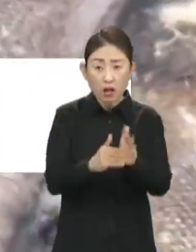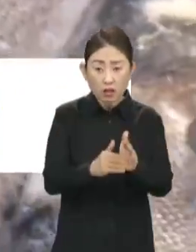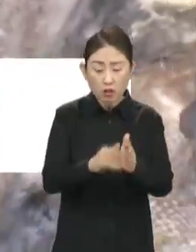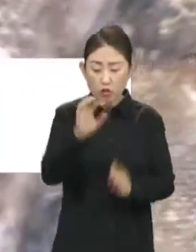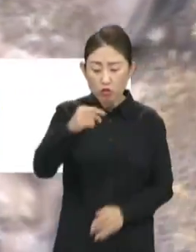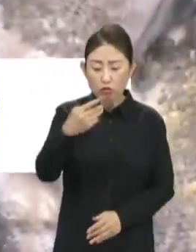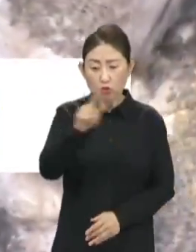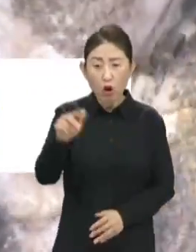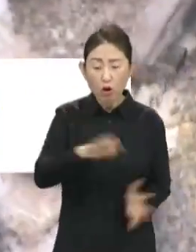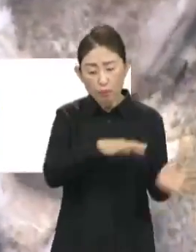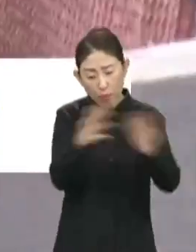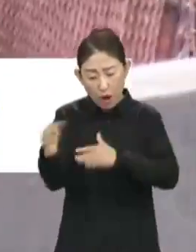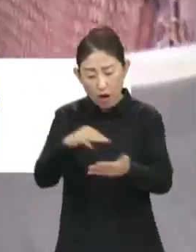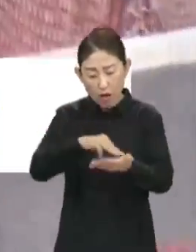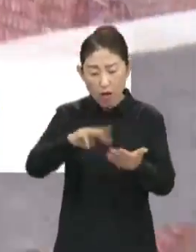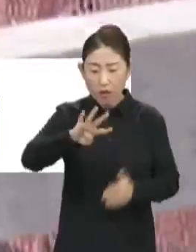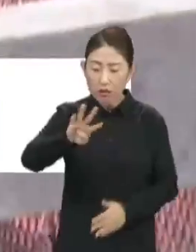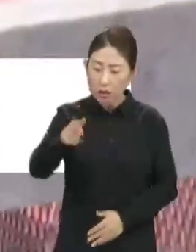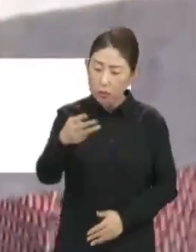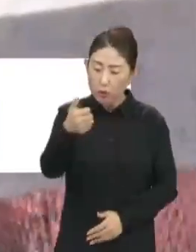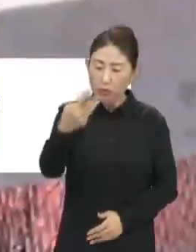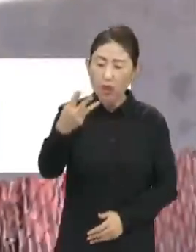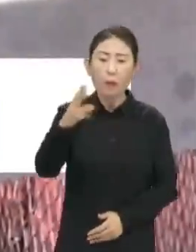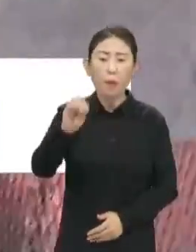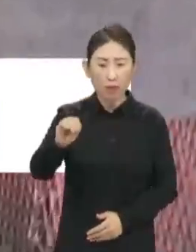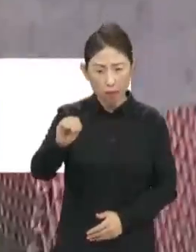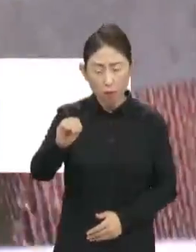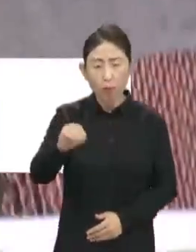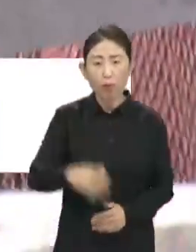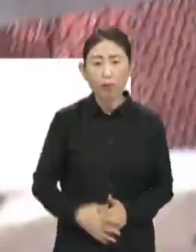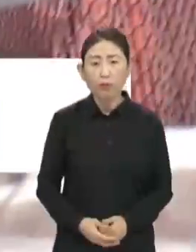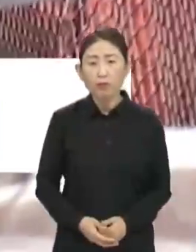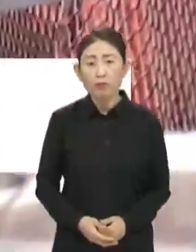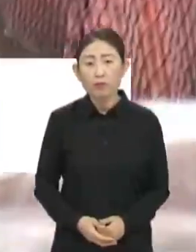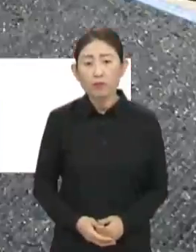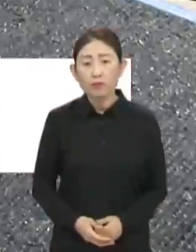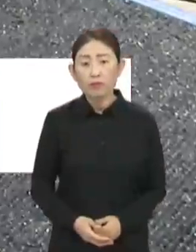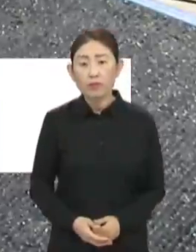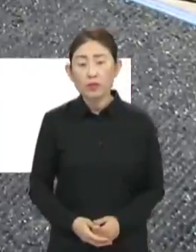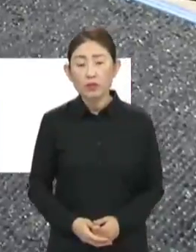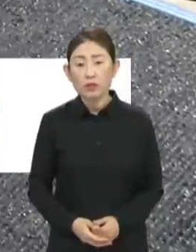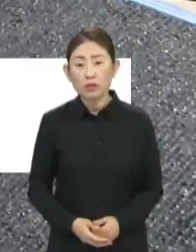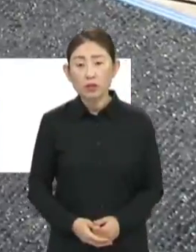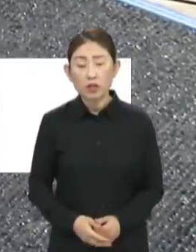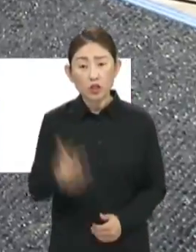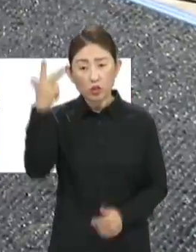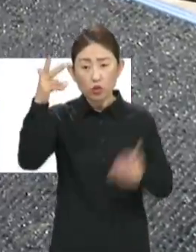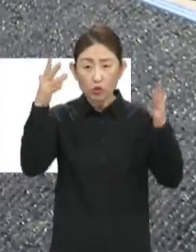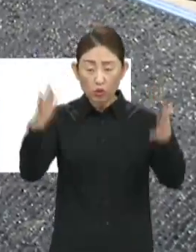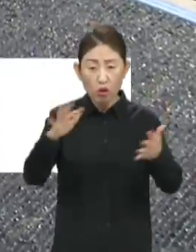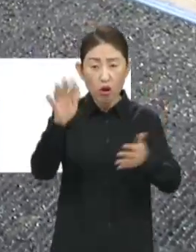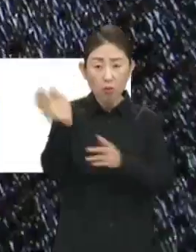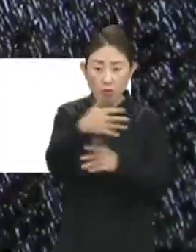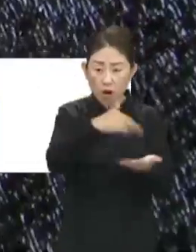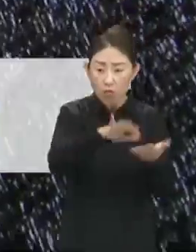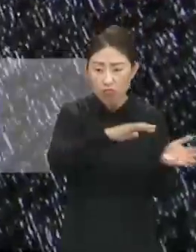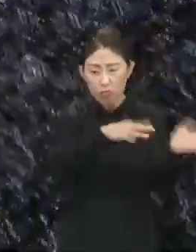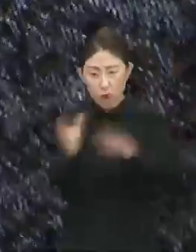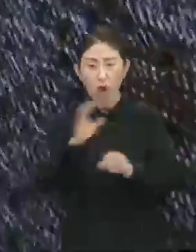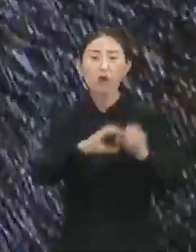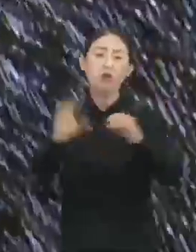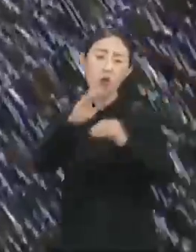우럭 354만여 마리가 폐사한 것으로 잠정 집계했습니다 일주일 사이 150만 마리 가까이가 더